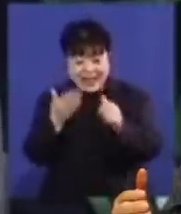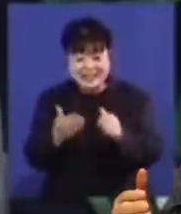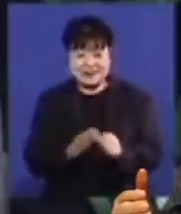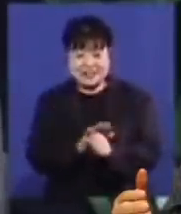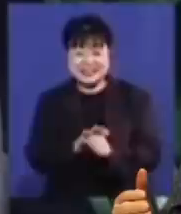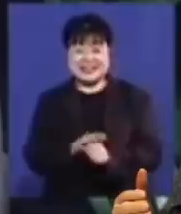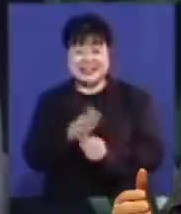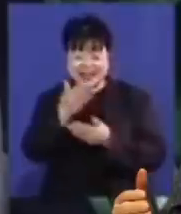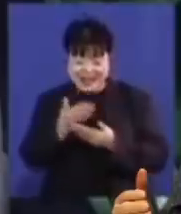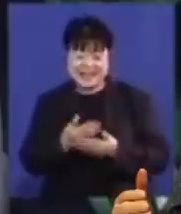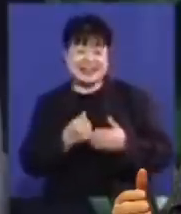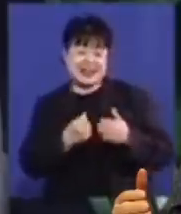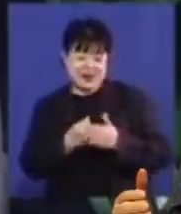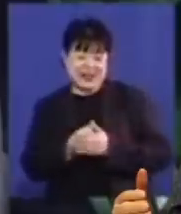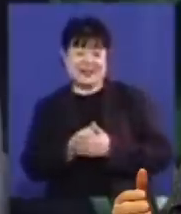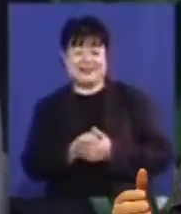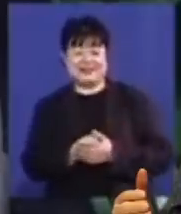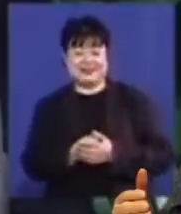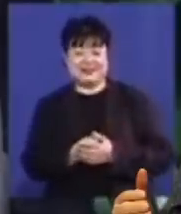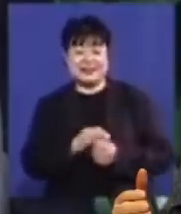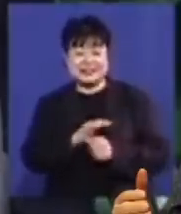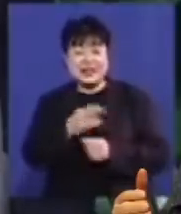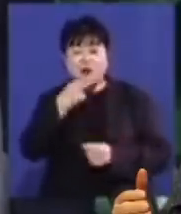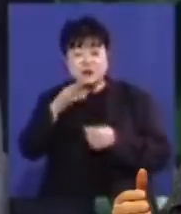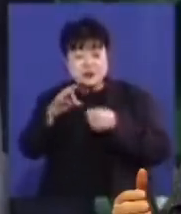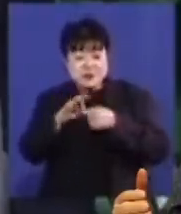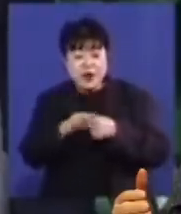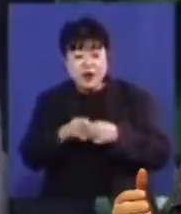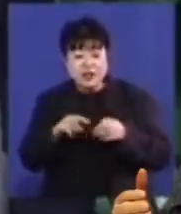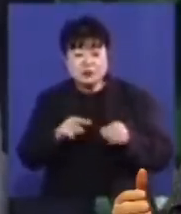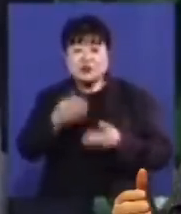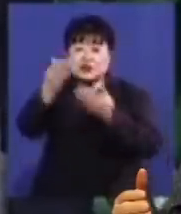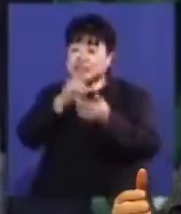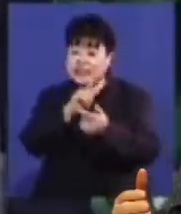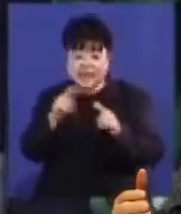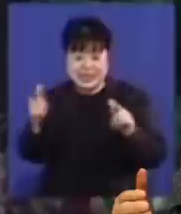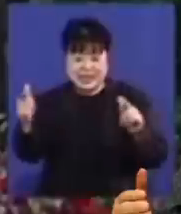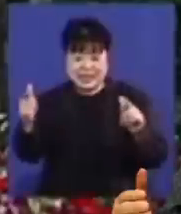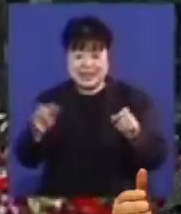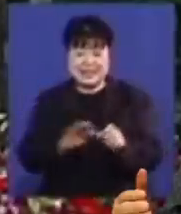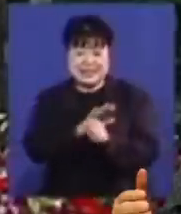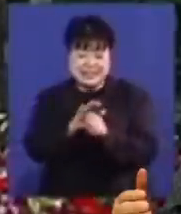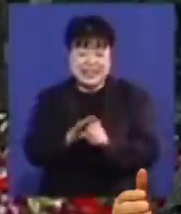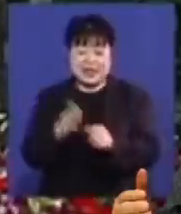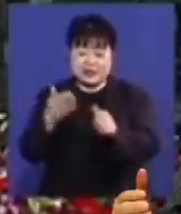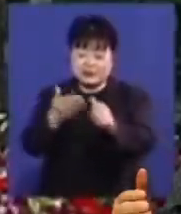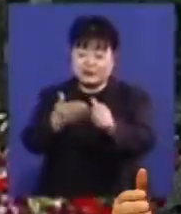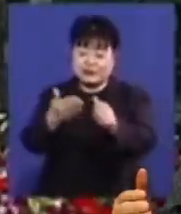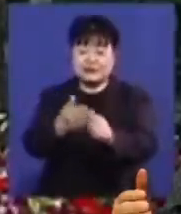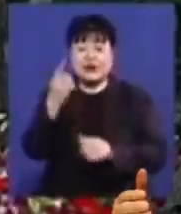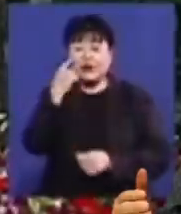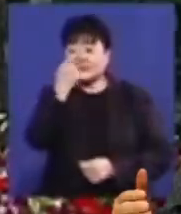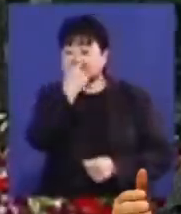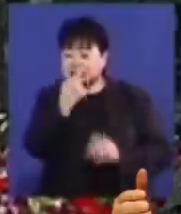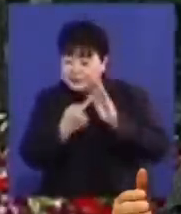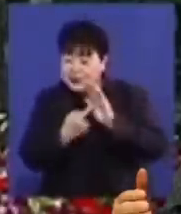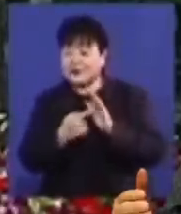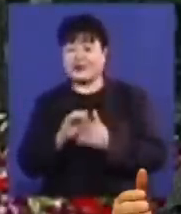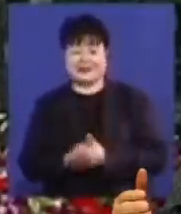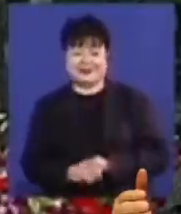사랑하기 때문에 드리는 것입니다. 사랑하지 않으면 드리지 않아요. 사랑은 주는 것으로 증명됩니다.